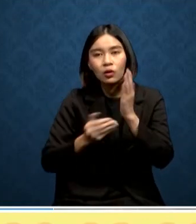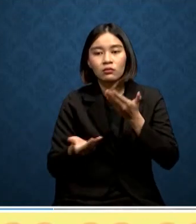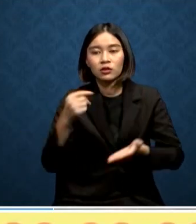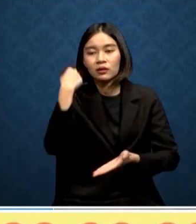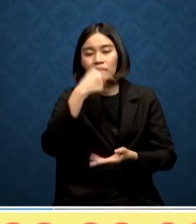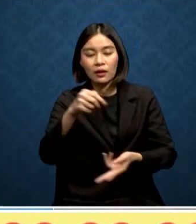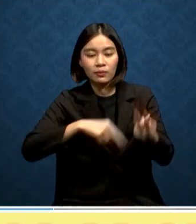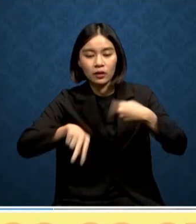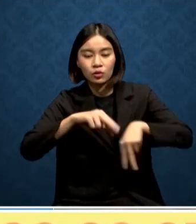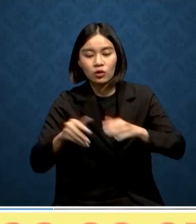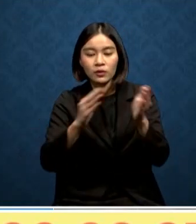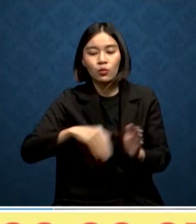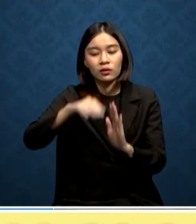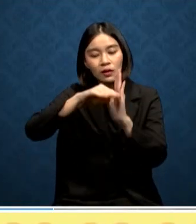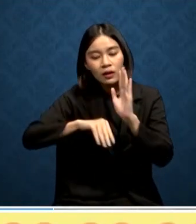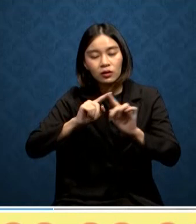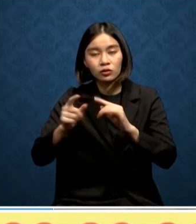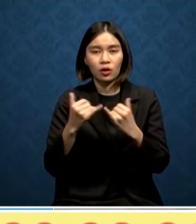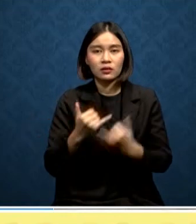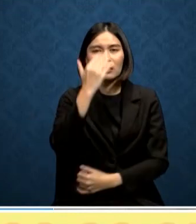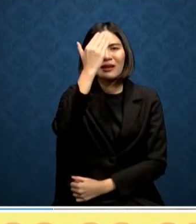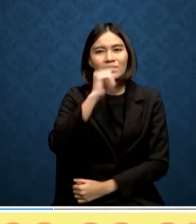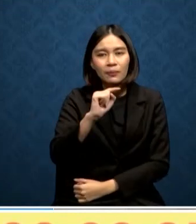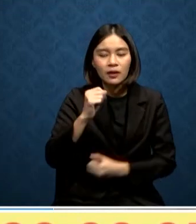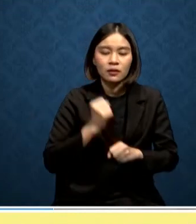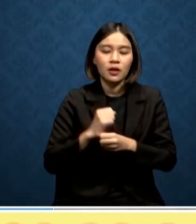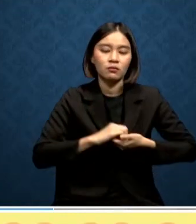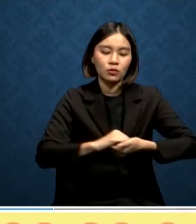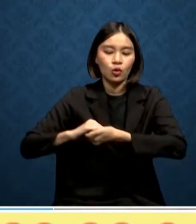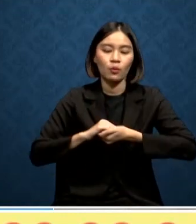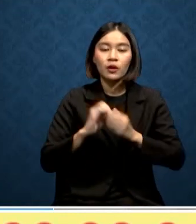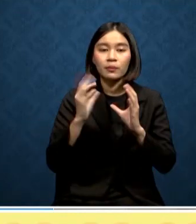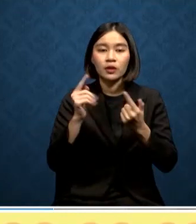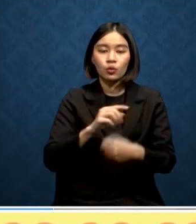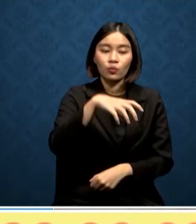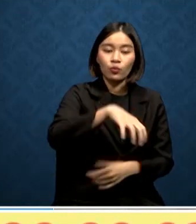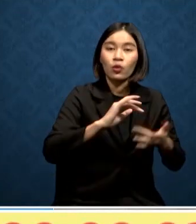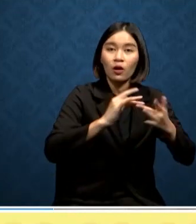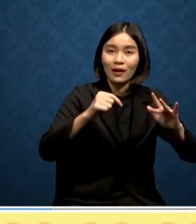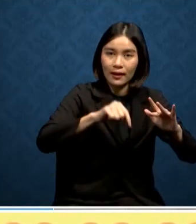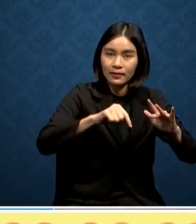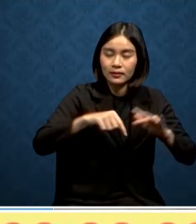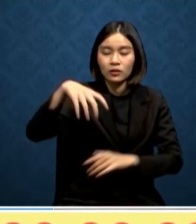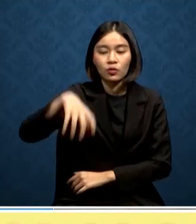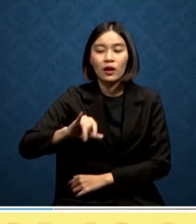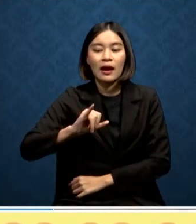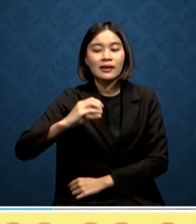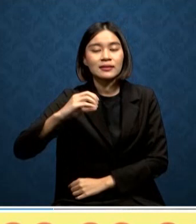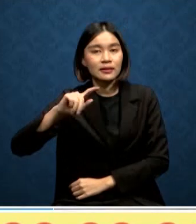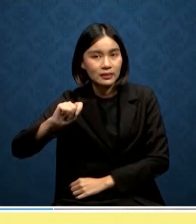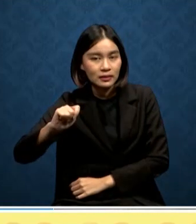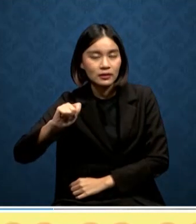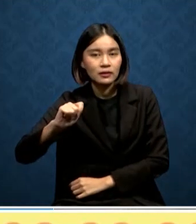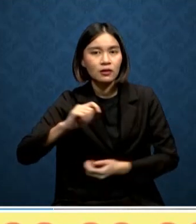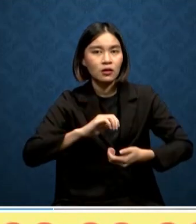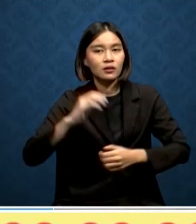วจสอบกระบวนการที่ทำอยู่ว่าทำไมถึงไม่บูรณาการระหว่างหน่วยไซเบอร์หน่วย ICT นะ